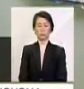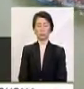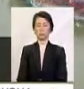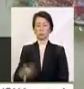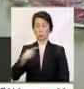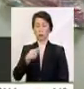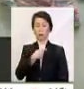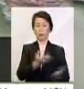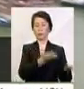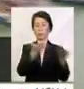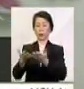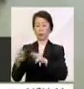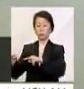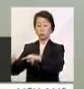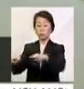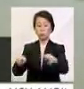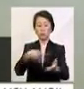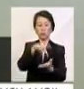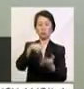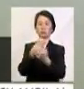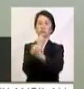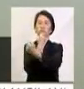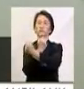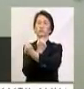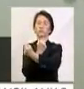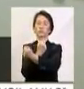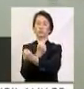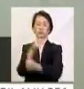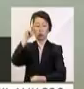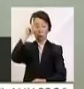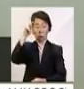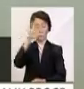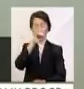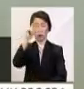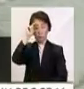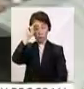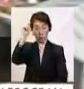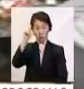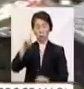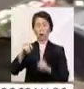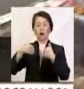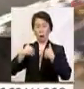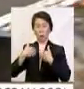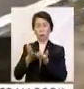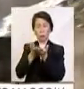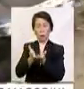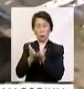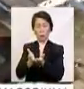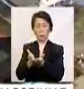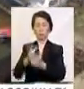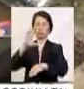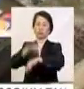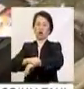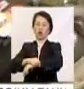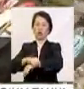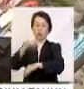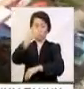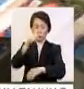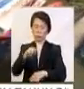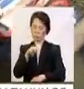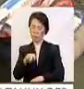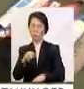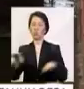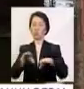Kami turut dibawa meninjau ke pusat tahanan vessel PTV Kelantan dan Terengganu yang menempatkan kapal dan bot yang ditahan kerana